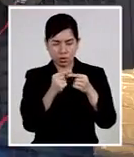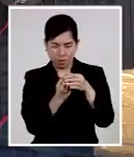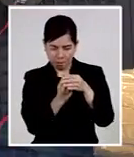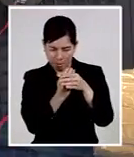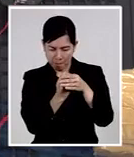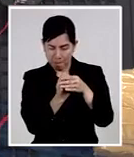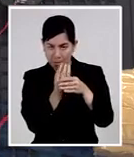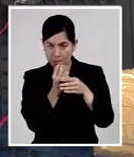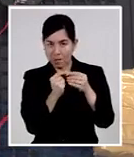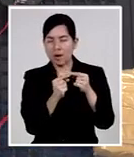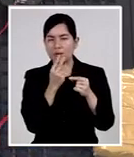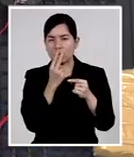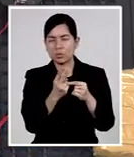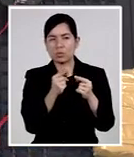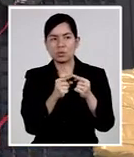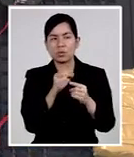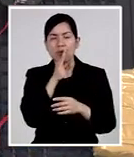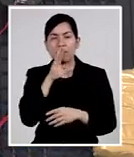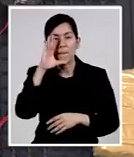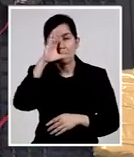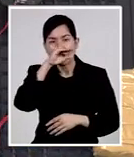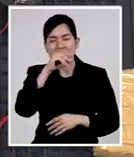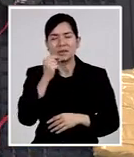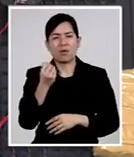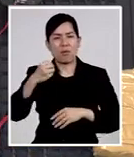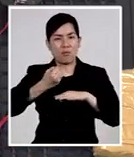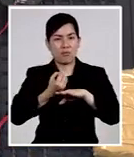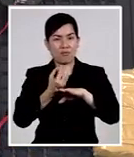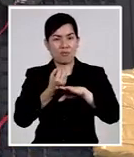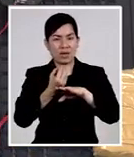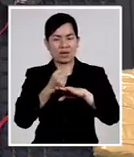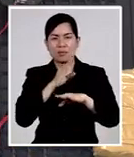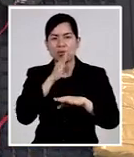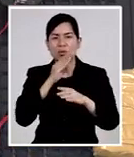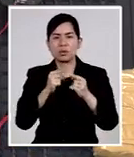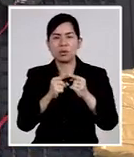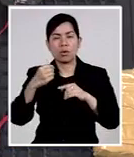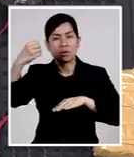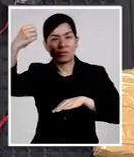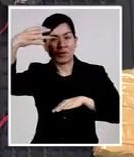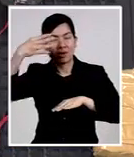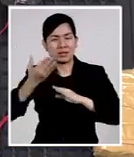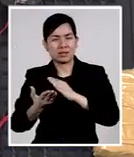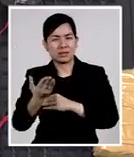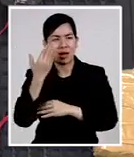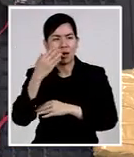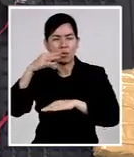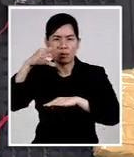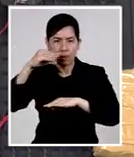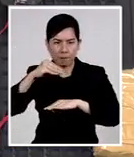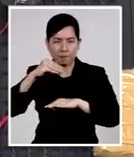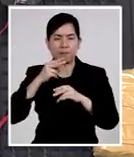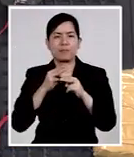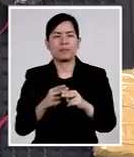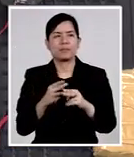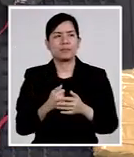ก็จะติดนะฮะนี่กลางคืนหลอดไฟติดนะครับกลางวันหลอดไฟดับน